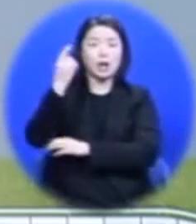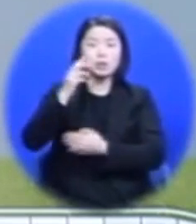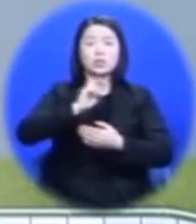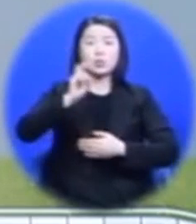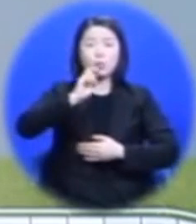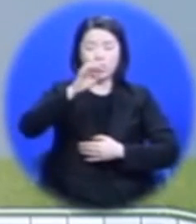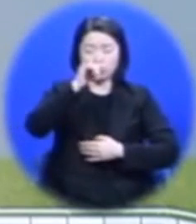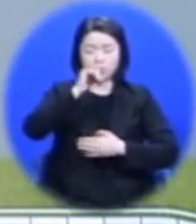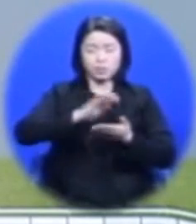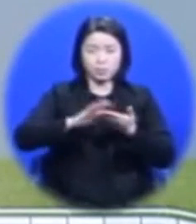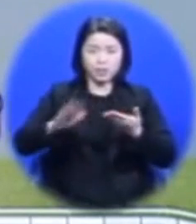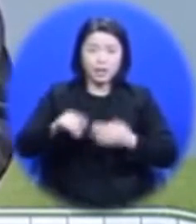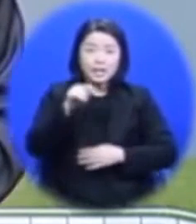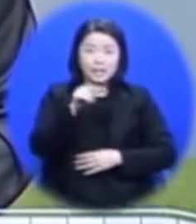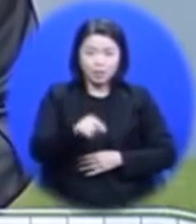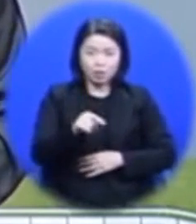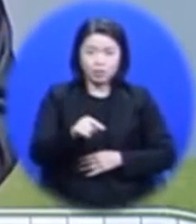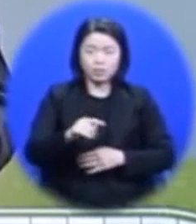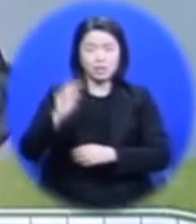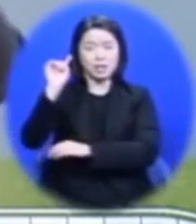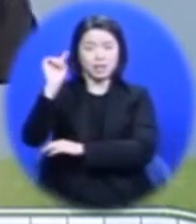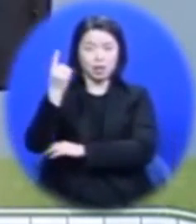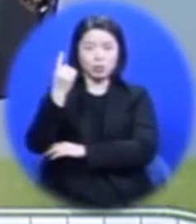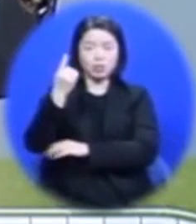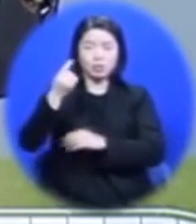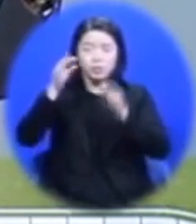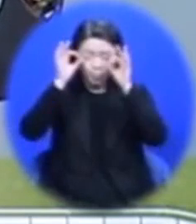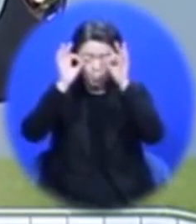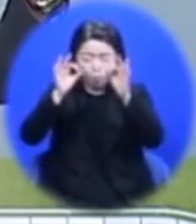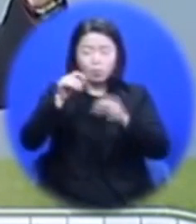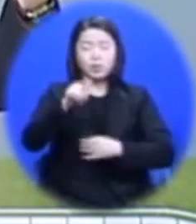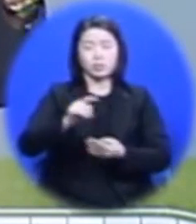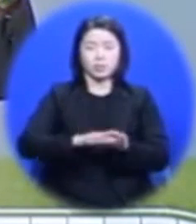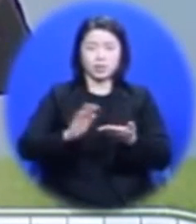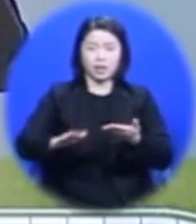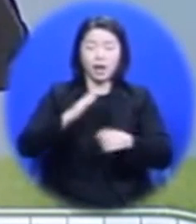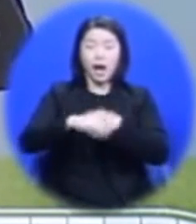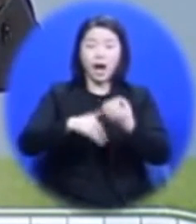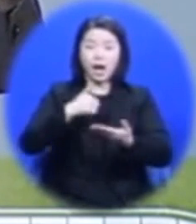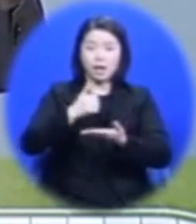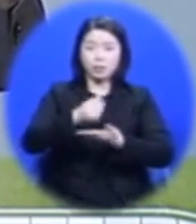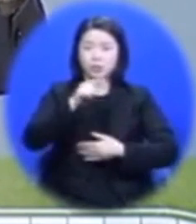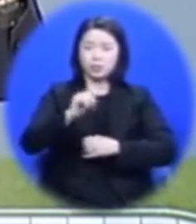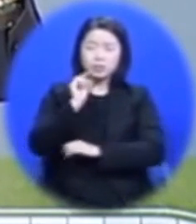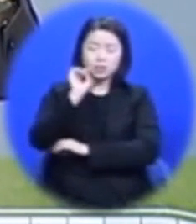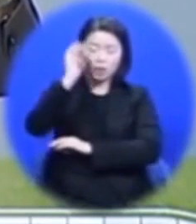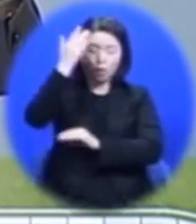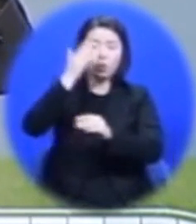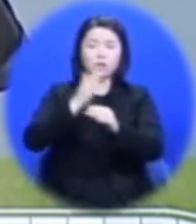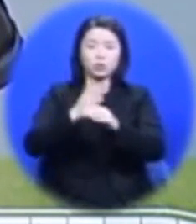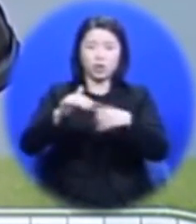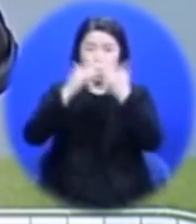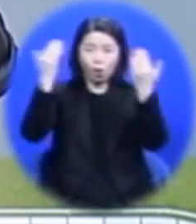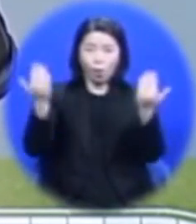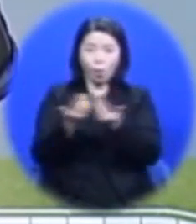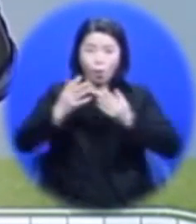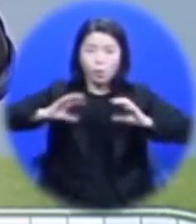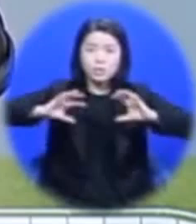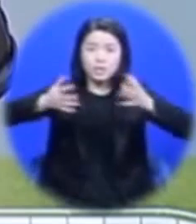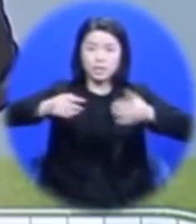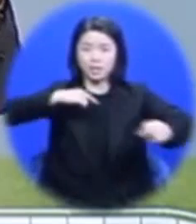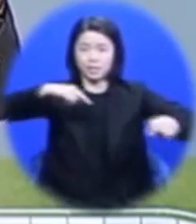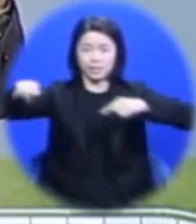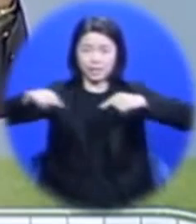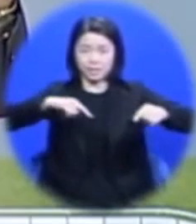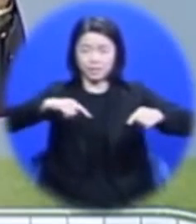있습니다. 이것은 다윗이 바라본 겁니다. 하나님의 그 영광 중에 온 세상을 다스리는